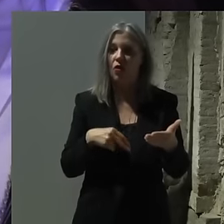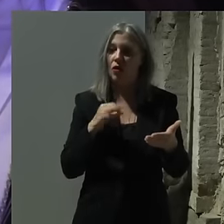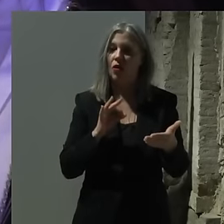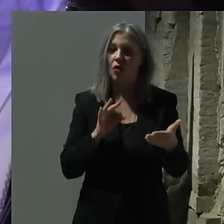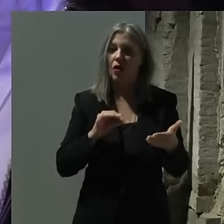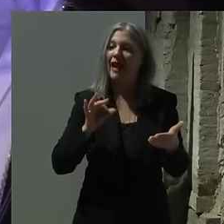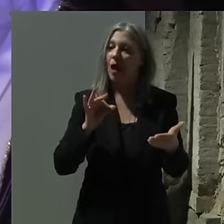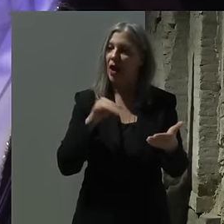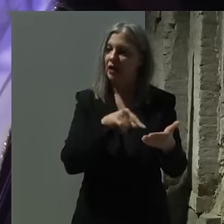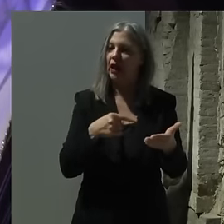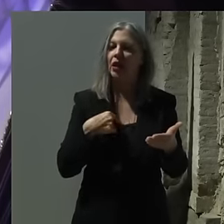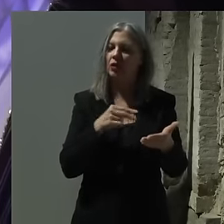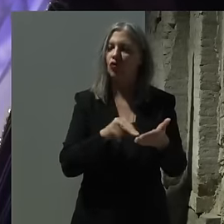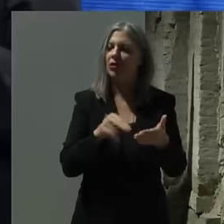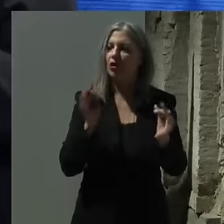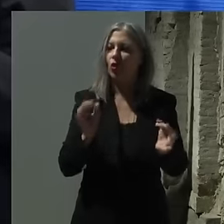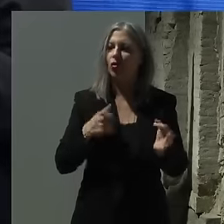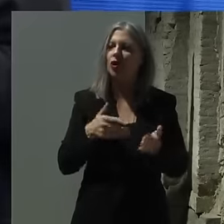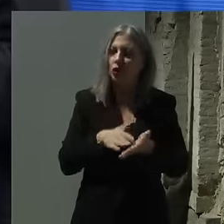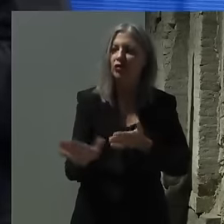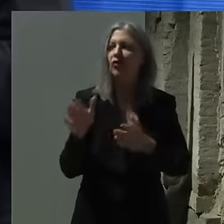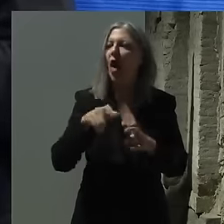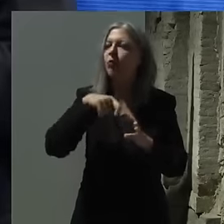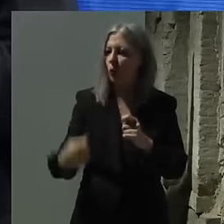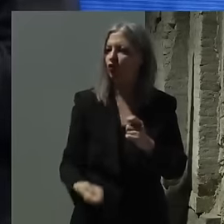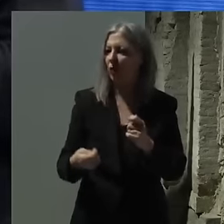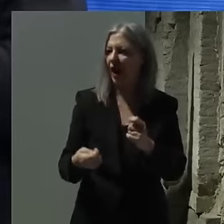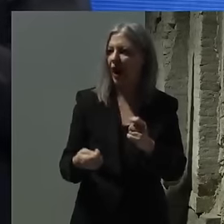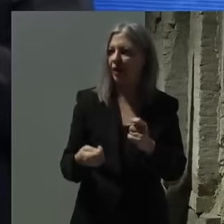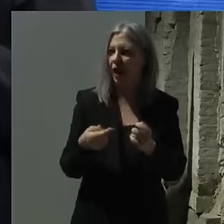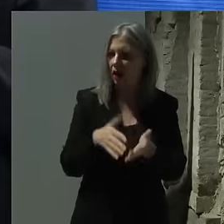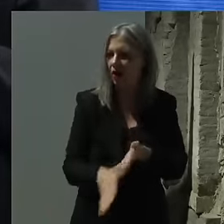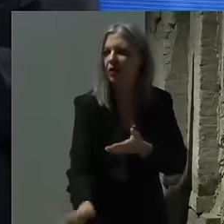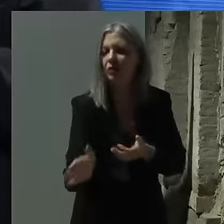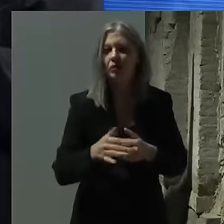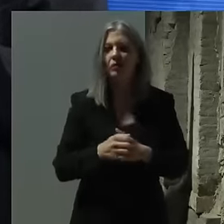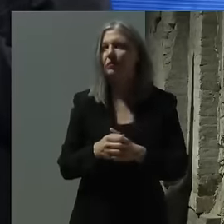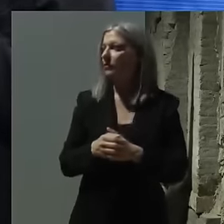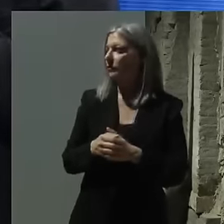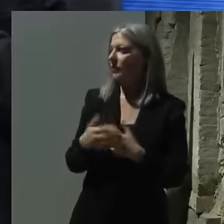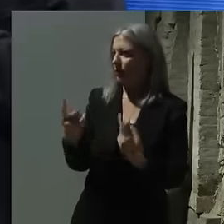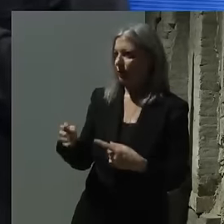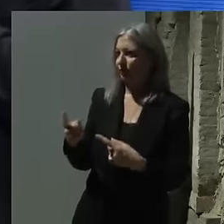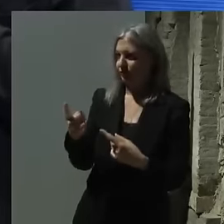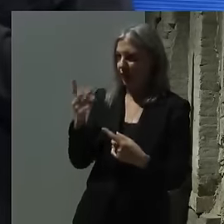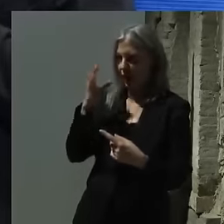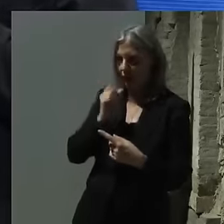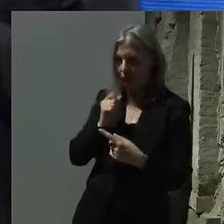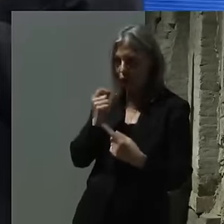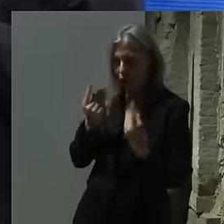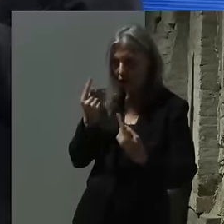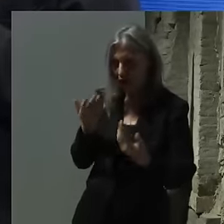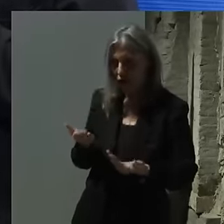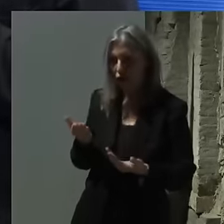modo, perché poi abbiamo avuto le prove che c'era scritto. Dunque, non so se è chiaro, diciamo, il contesto è questo: la tortura che,